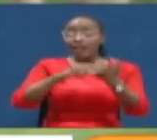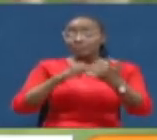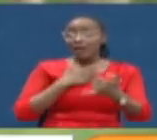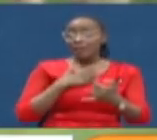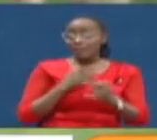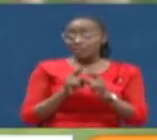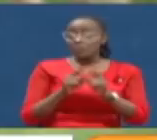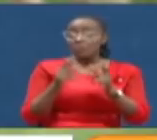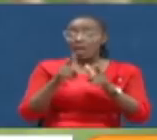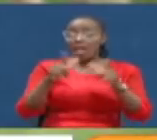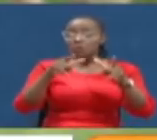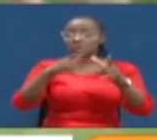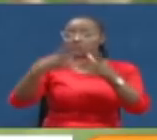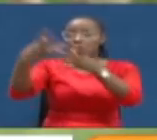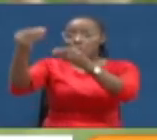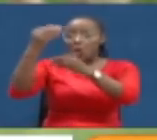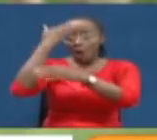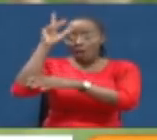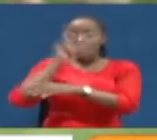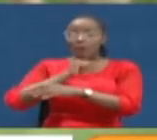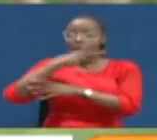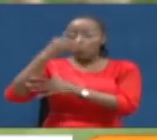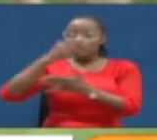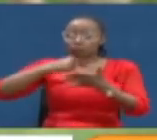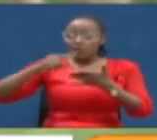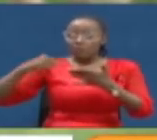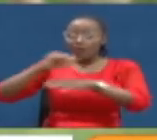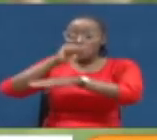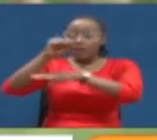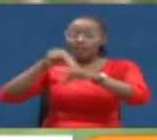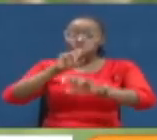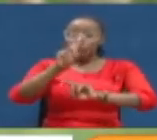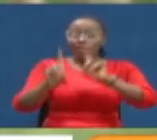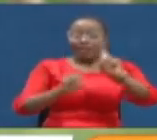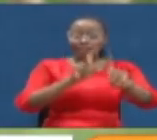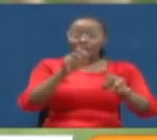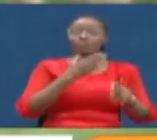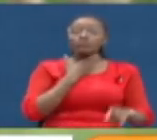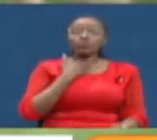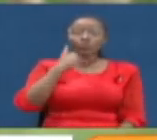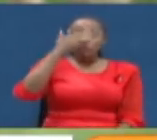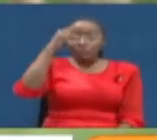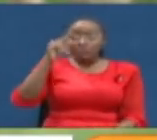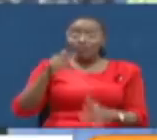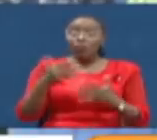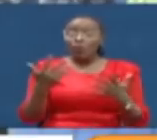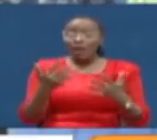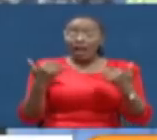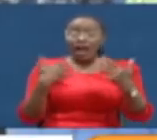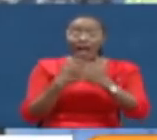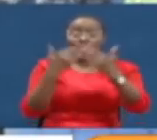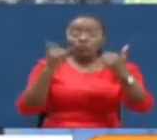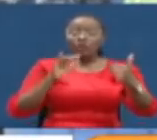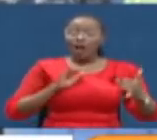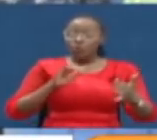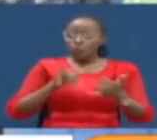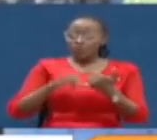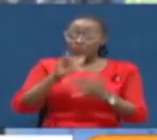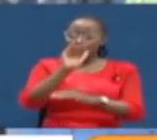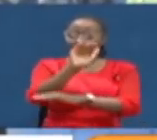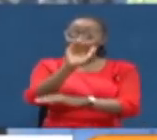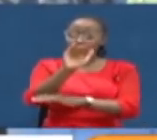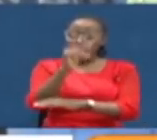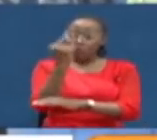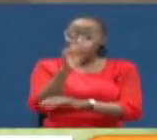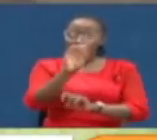I released him knowing that he went to mark national exams. And I want to know where he is up to now. Mkewe amesalia kuuliza